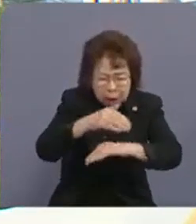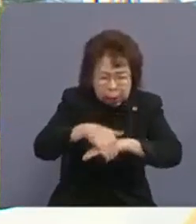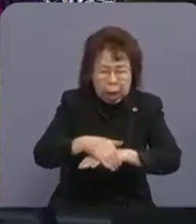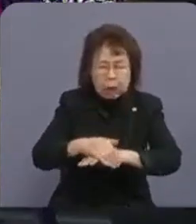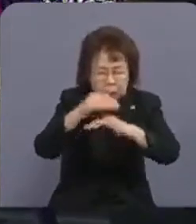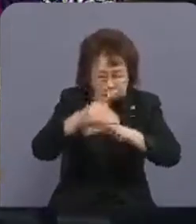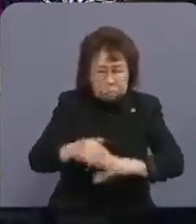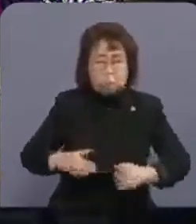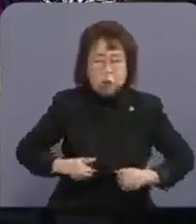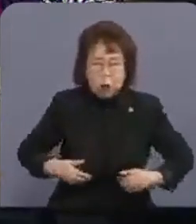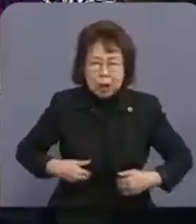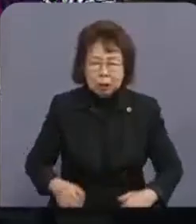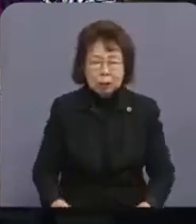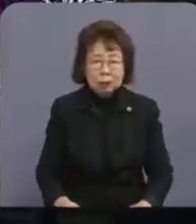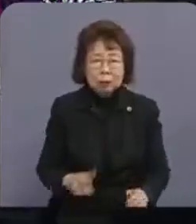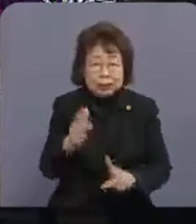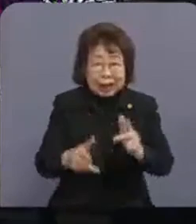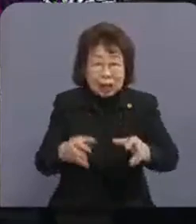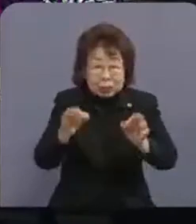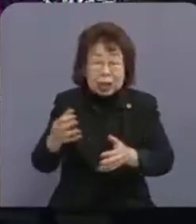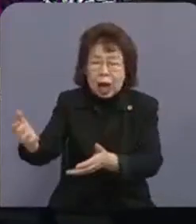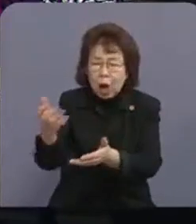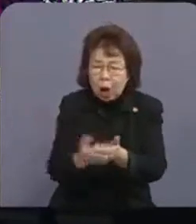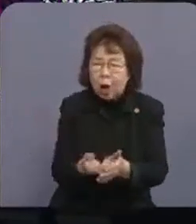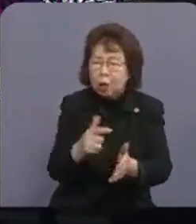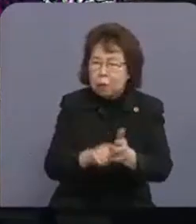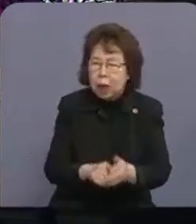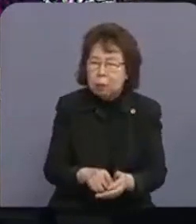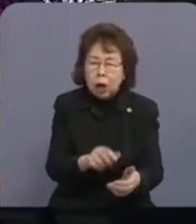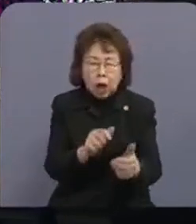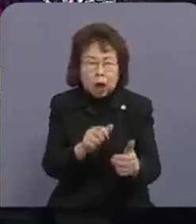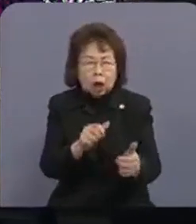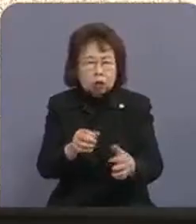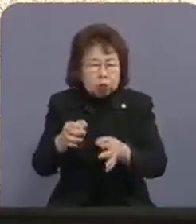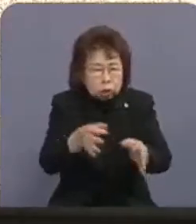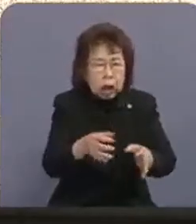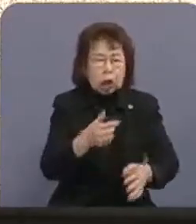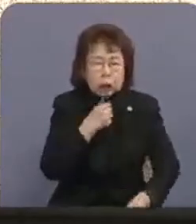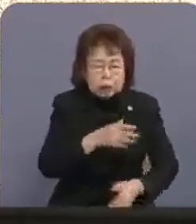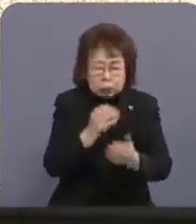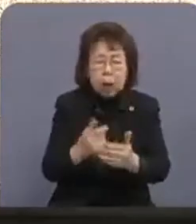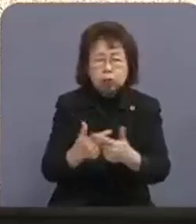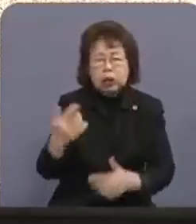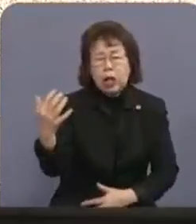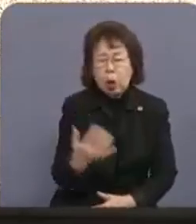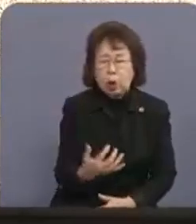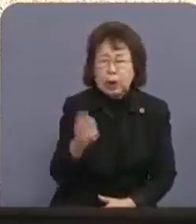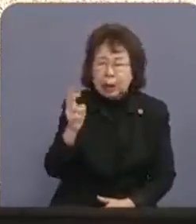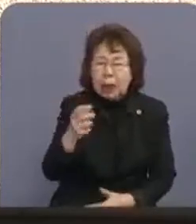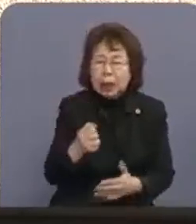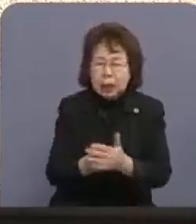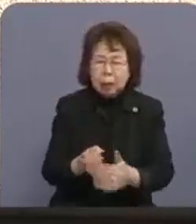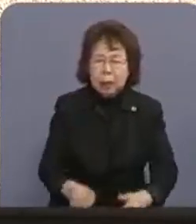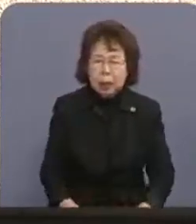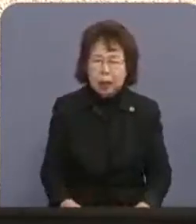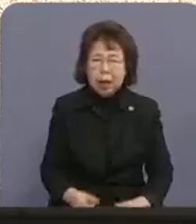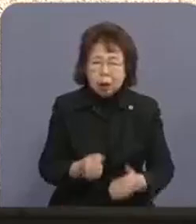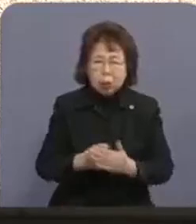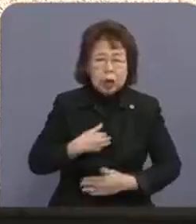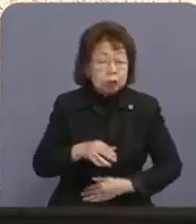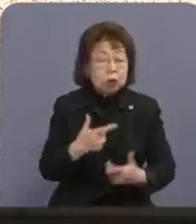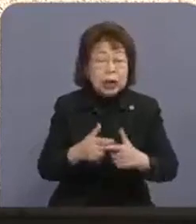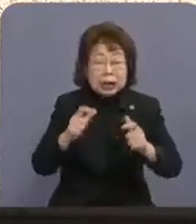합니다 산업은행이 오게 되면 펀드 투자자들도 우리 지역으로 많이 내려올 수는 환경이 조성되기 때문에기에 따라서 우리